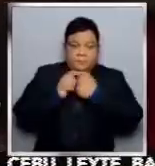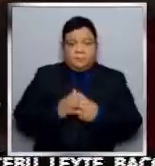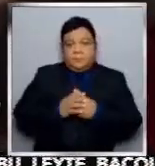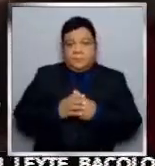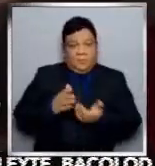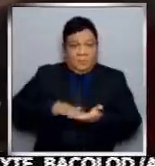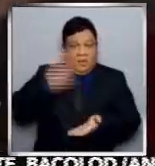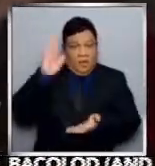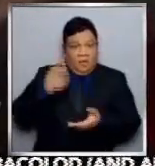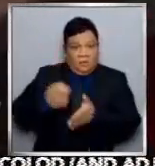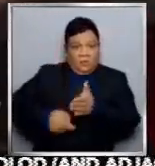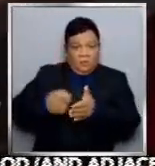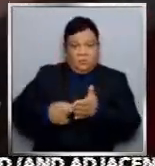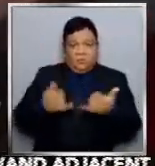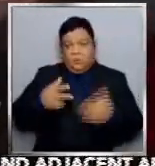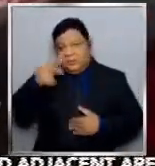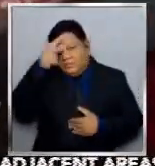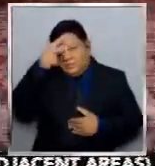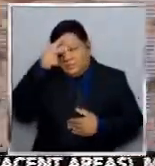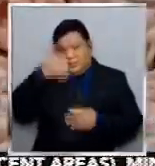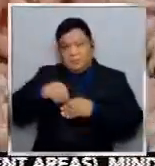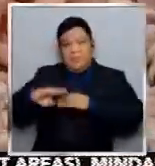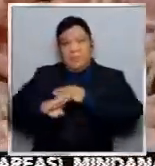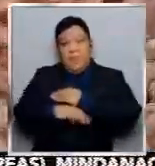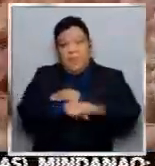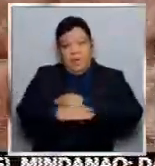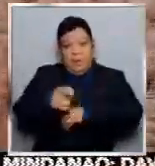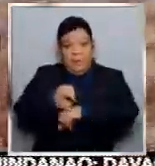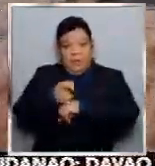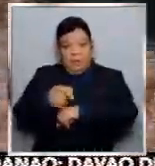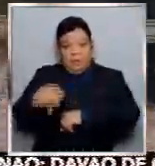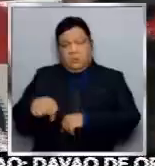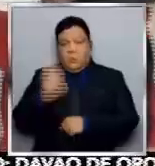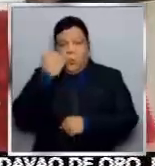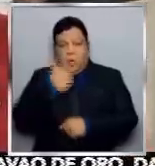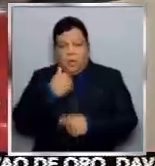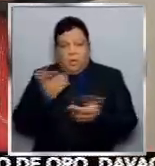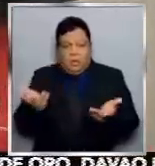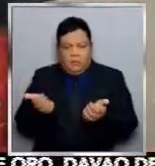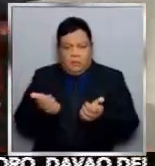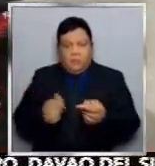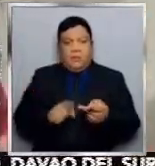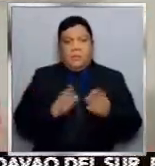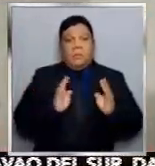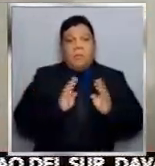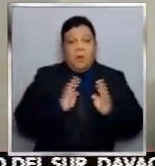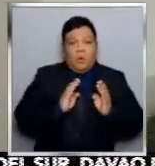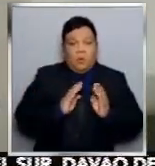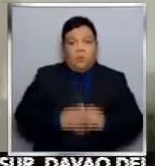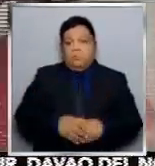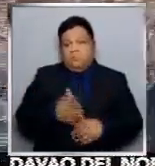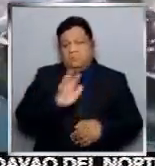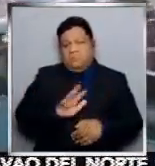supply ng manok sa Balanga City Public Market sa Bataan. Sa Baguio City naman, 30 hanggang 40 pesos na raw ang itinaas ng presyo